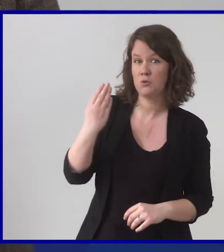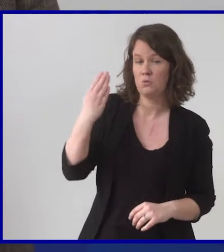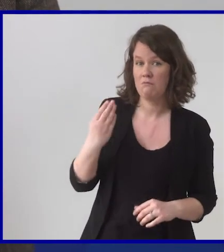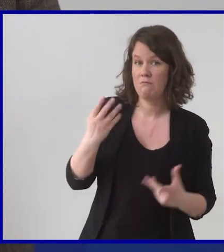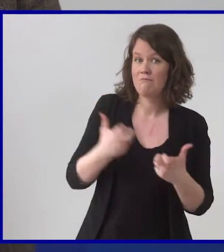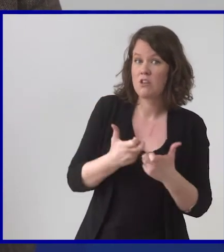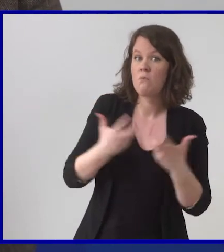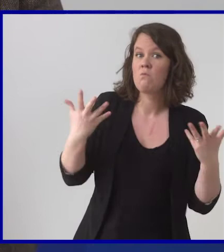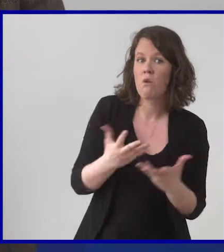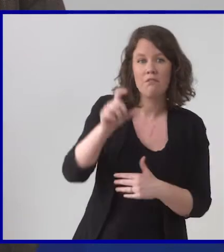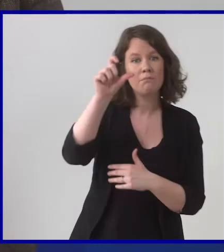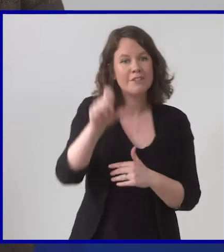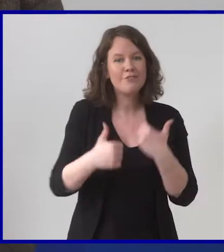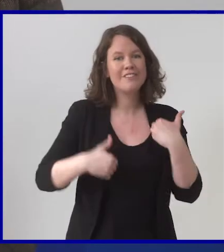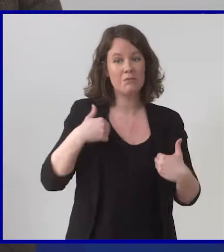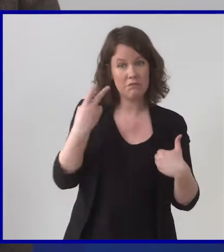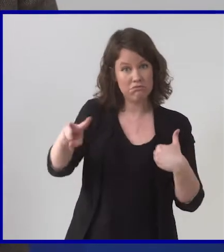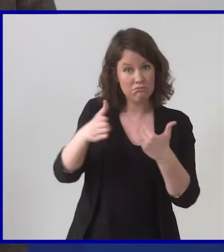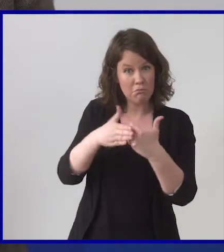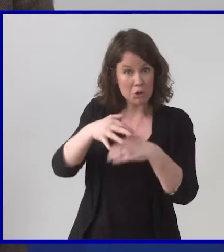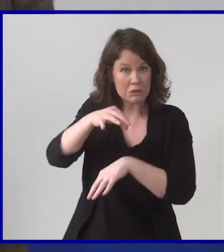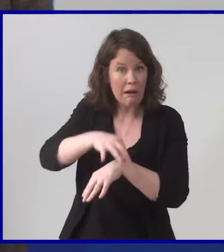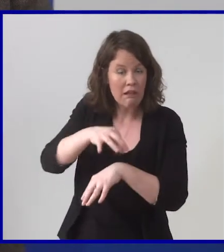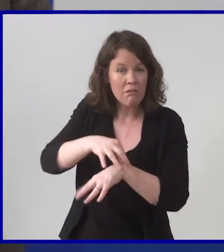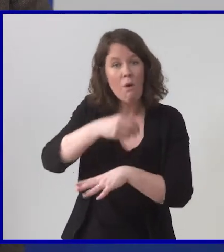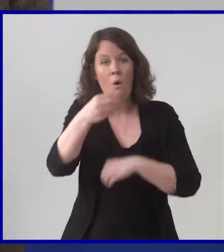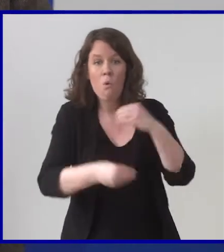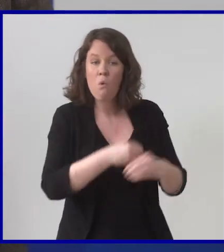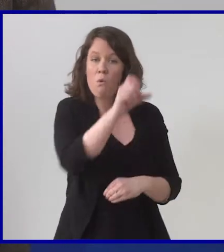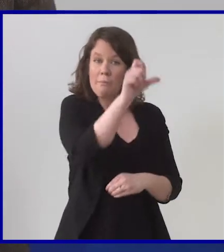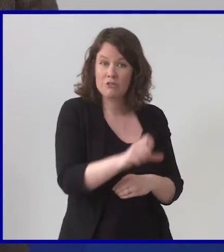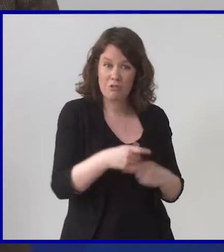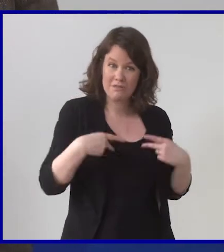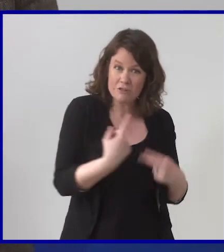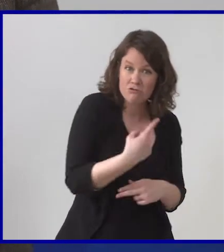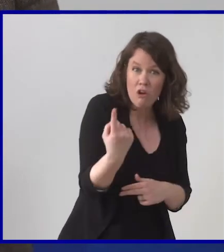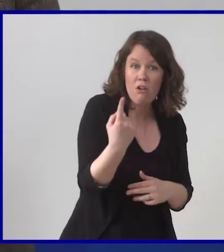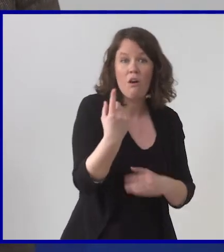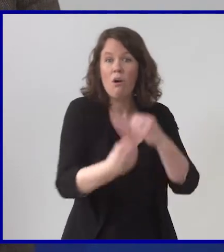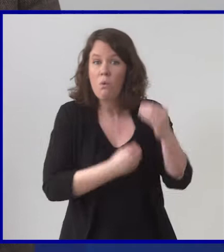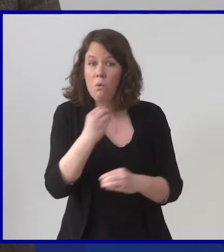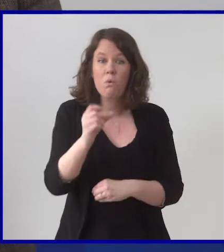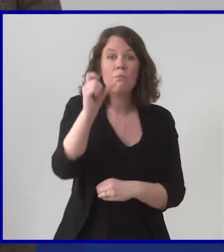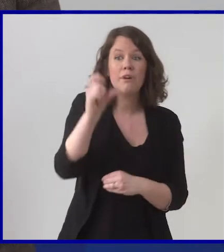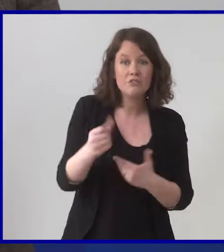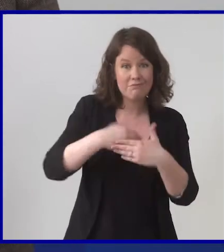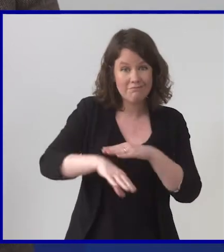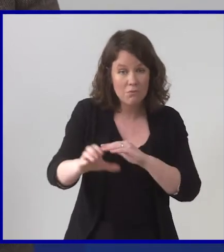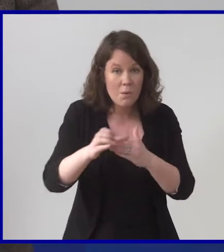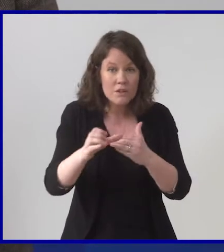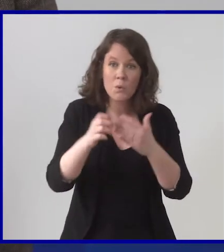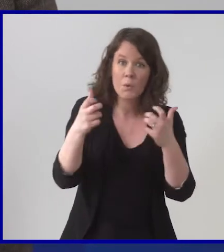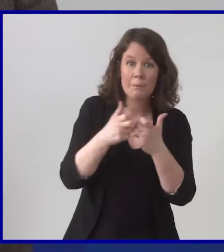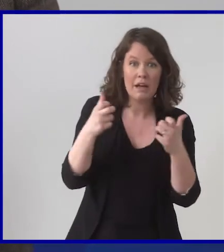être mobilisées dans les cas où un proche aidant serait malade ou une personne vivant seule dans sa famille ou dans un